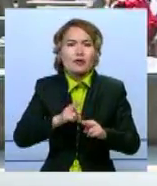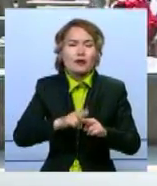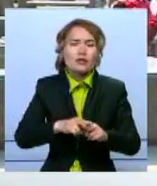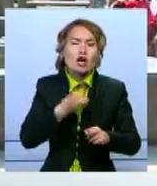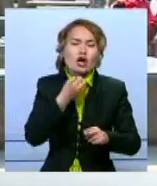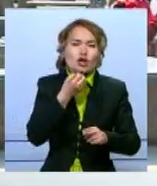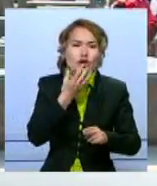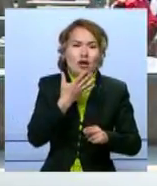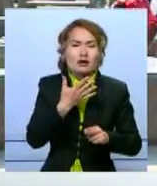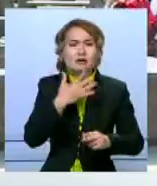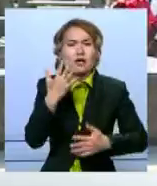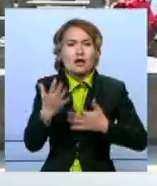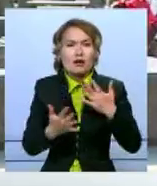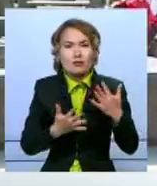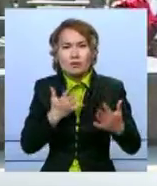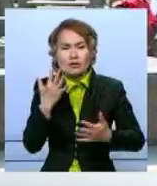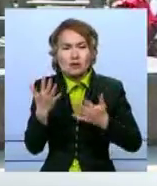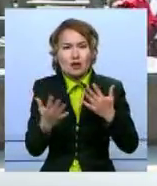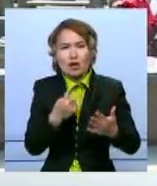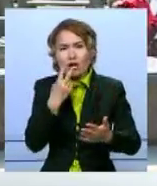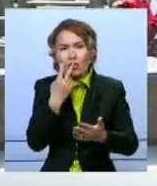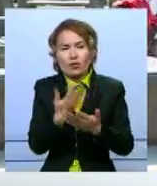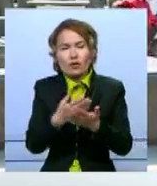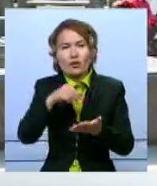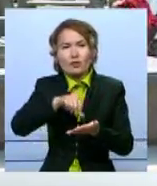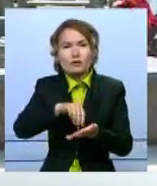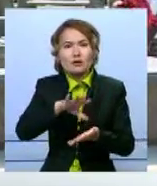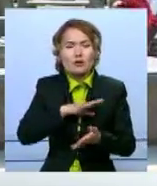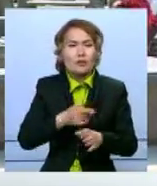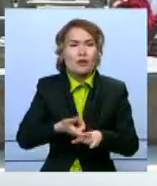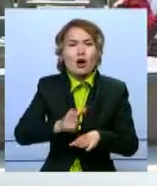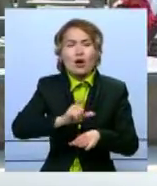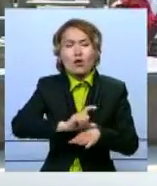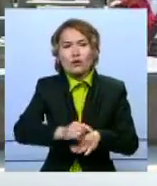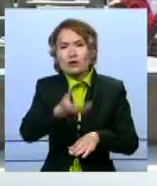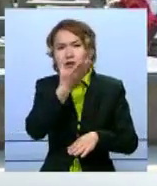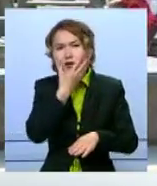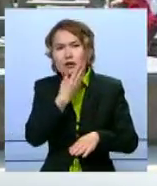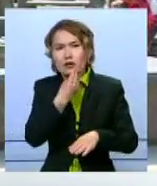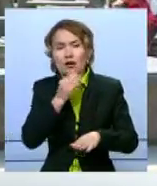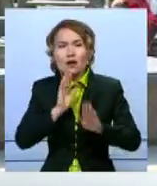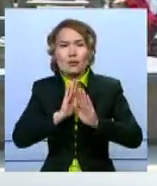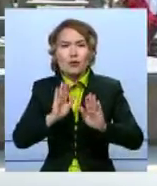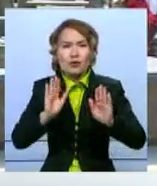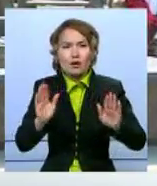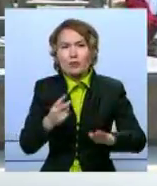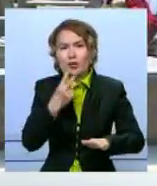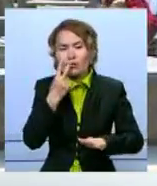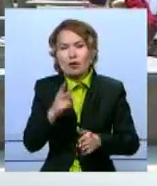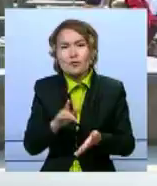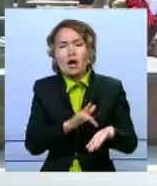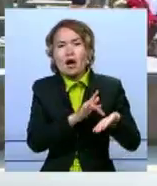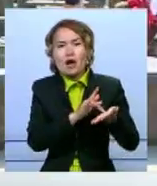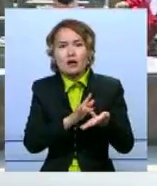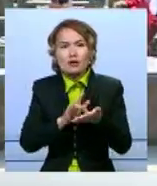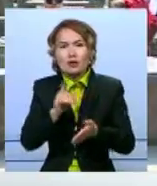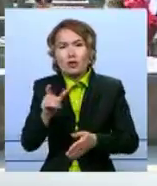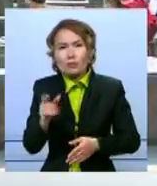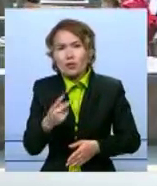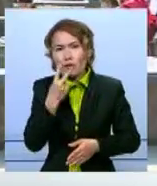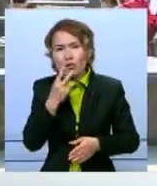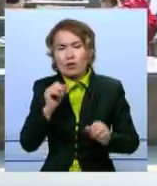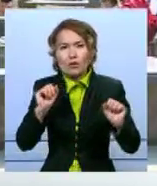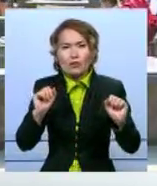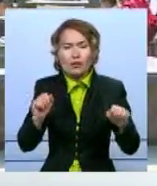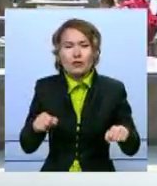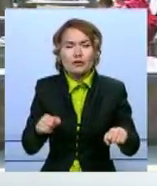энергиялармен, білімімен өзара бөліседі. Ал көрермендер осындай әдемі көріністермен туындыларды серуендеп жүріп тамашалай алады. Сондай